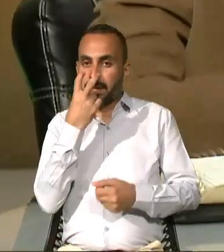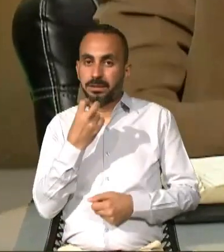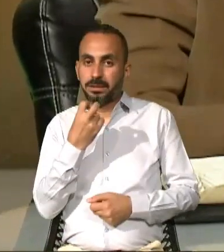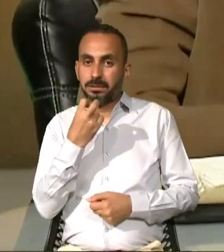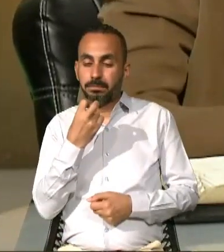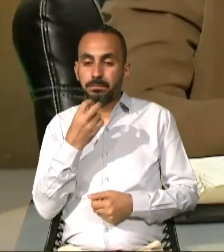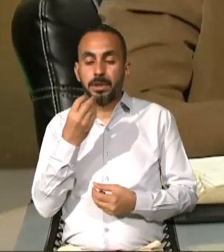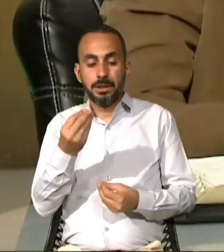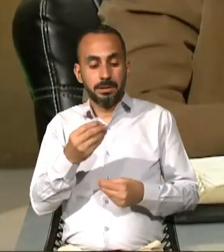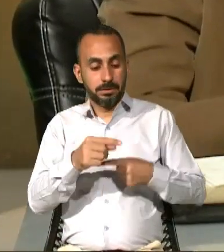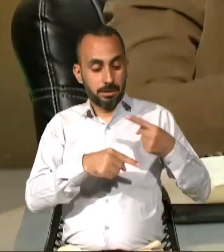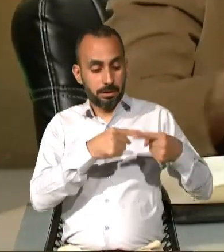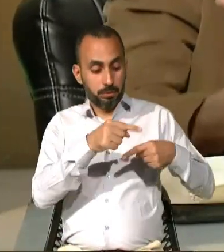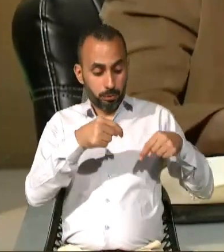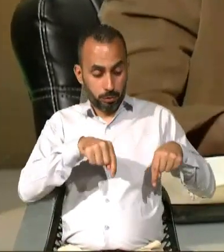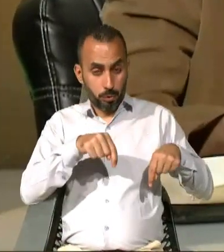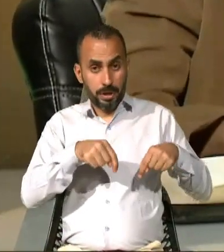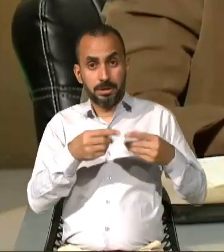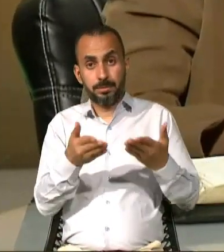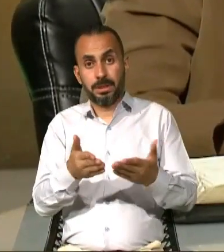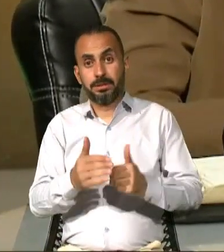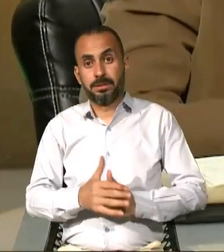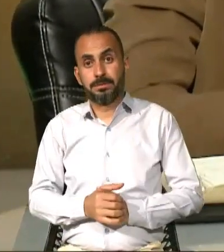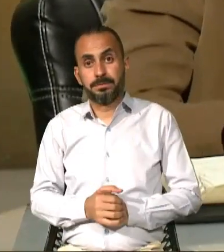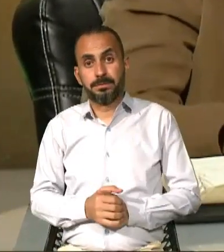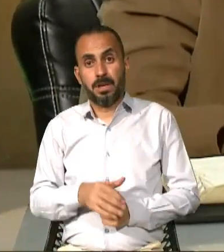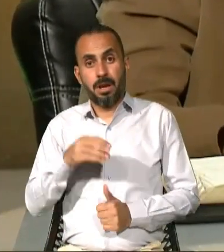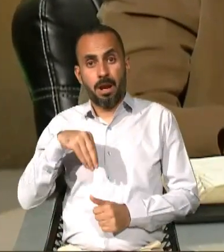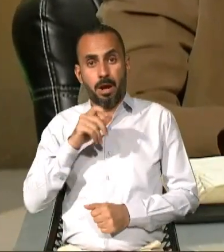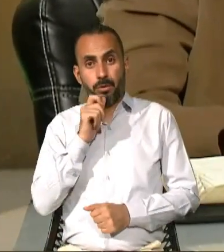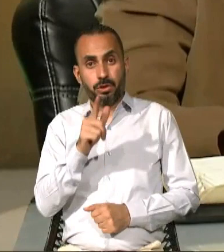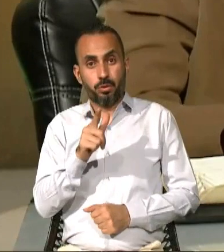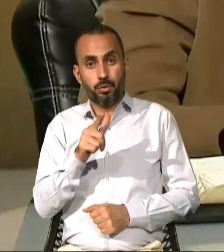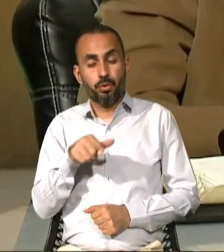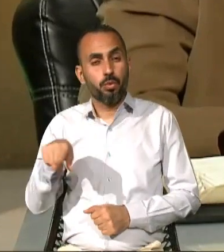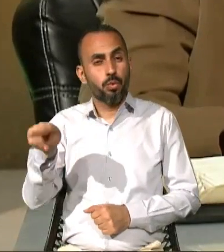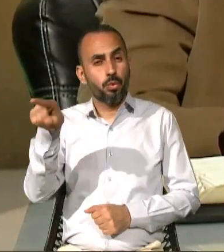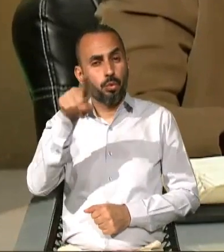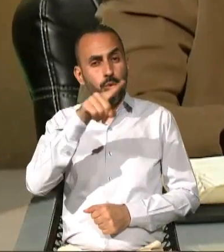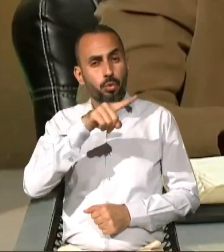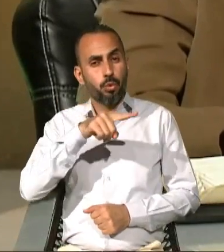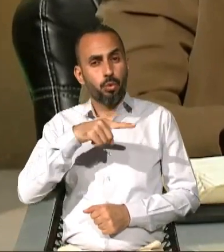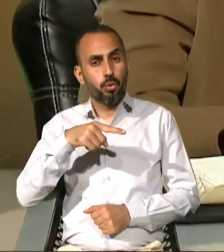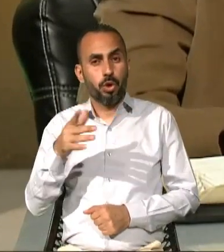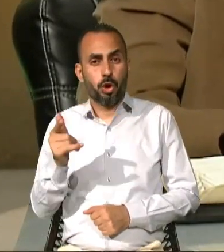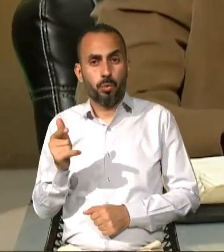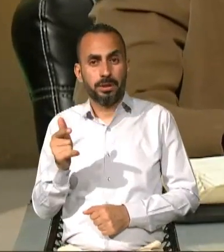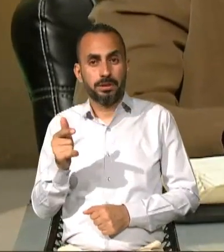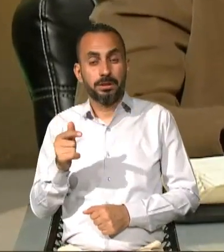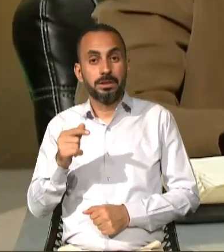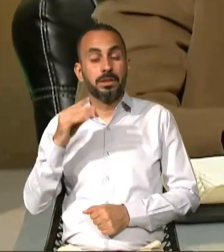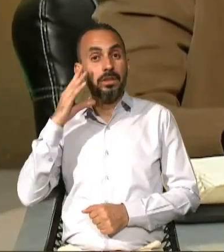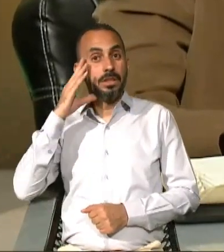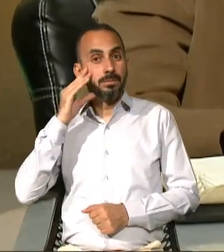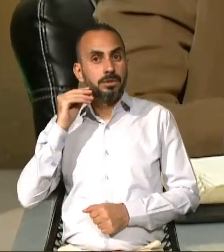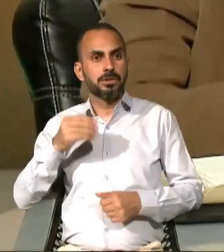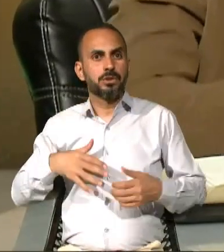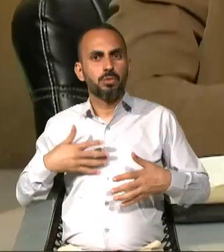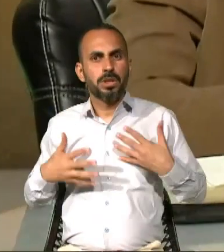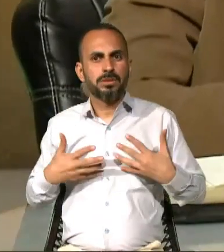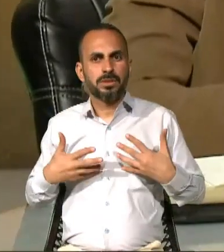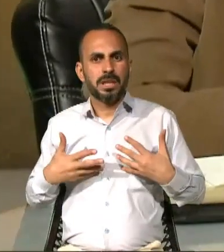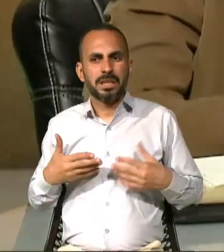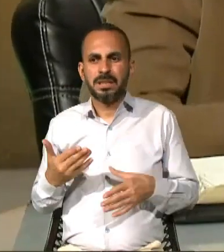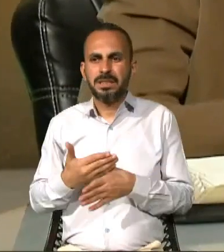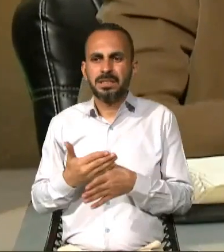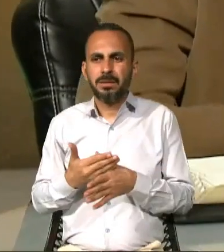وعد مبهج. يعني انا عايز اقول للمشاهد النهارده افرح انه مجيء المسيح حدث جميل. ما تتخضش لما نقول ان